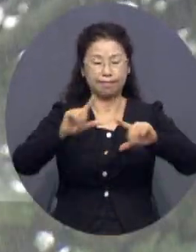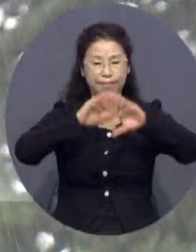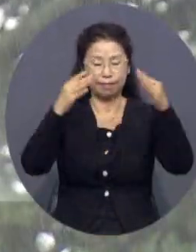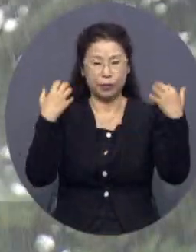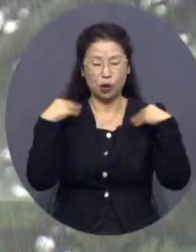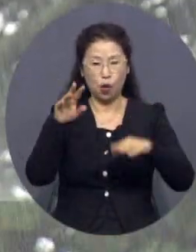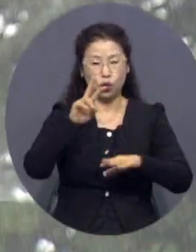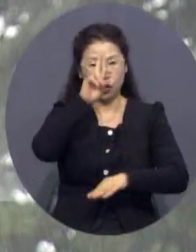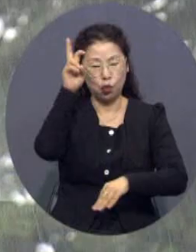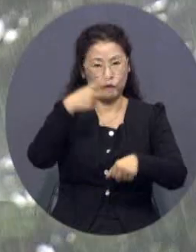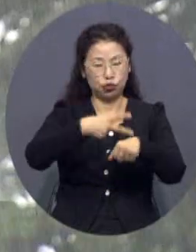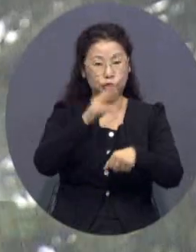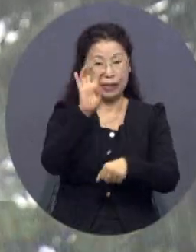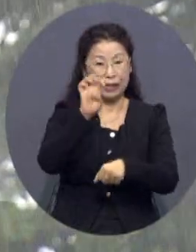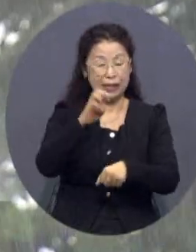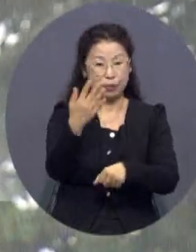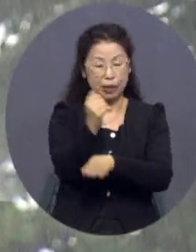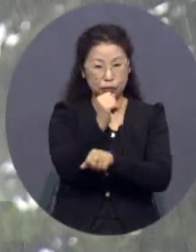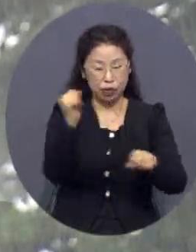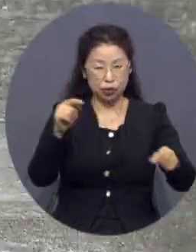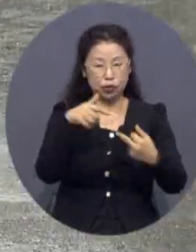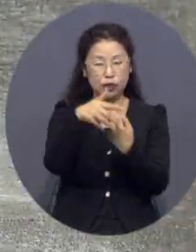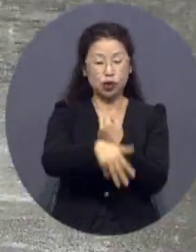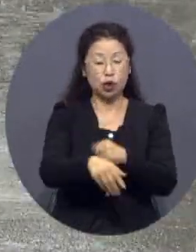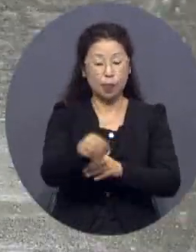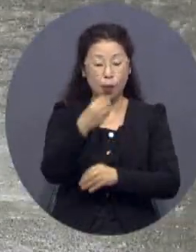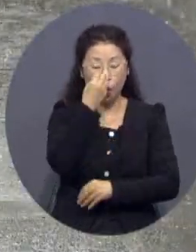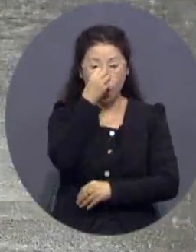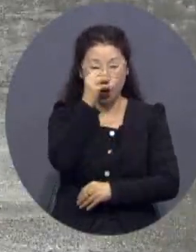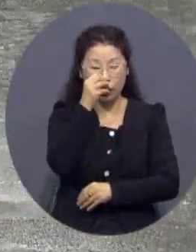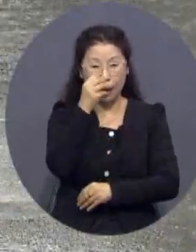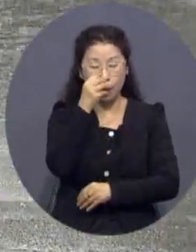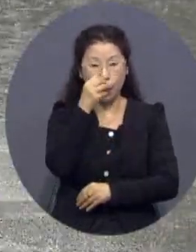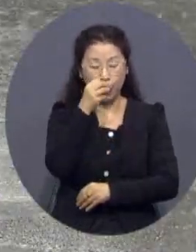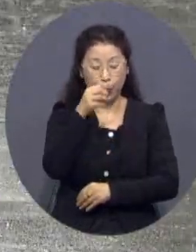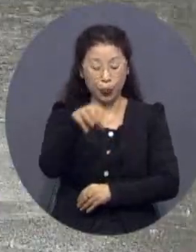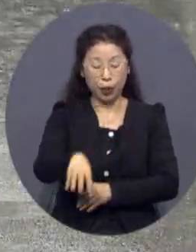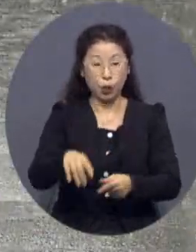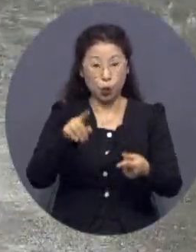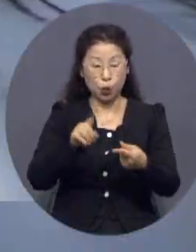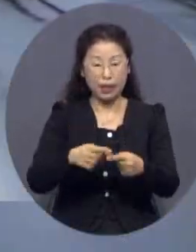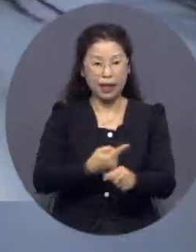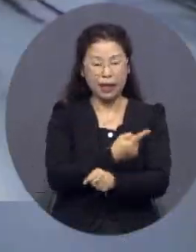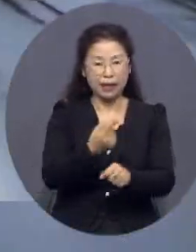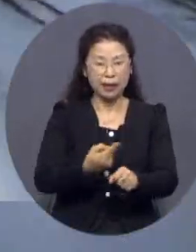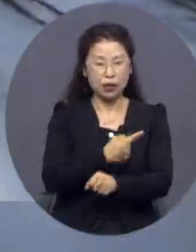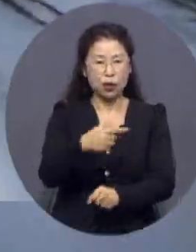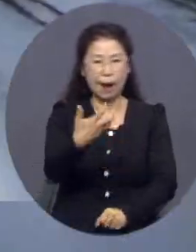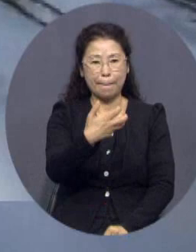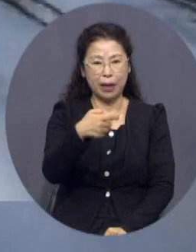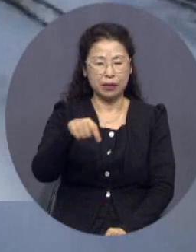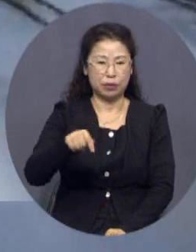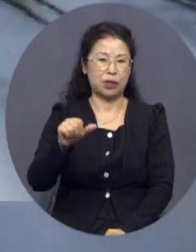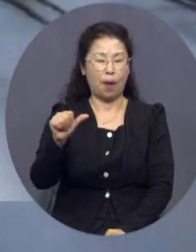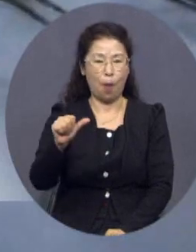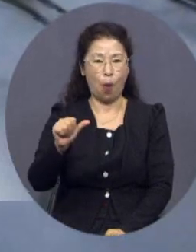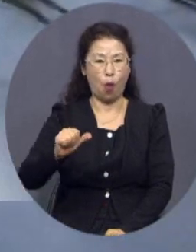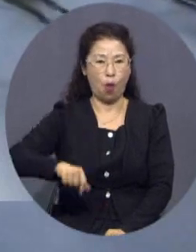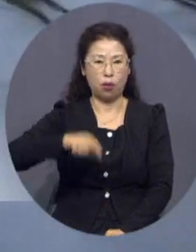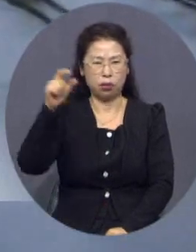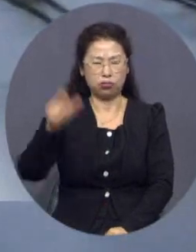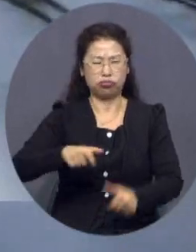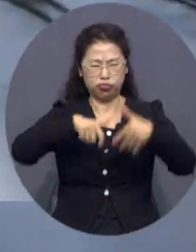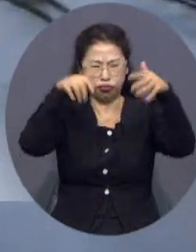오후 2시 48분 기준으로 서귀포시 남원읍 국가태풍센터에 1시간 동안 80.5mm의